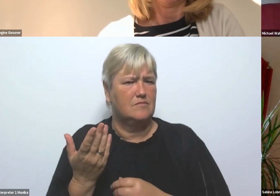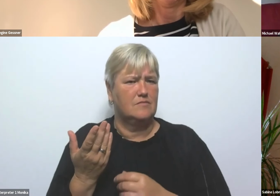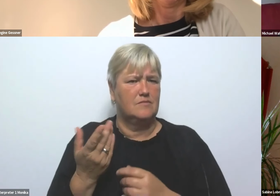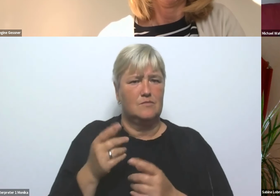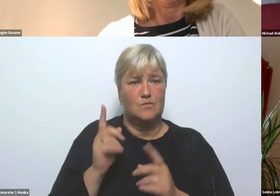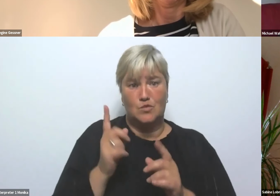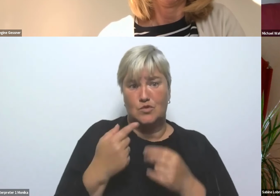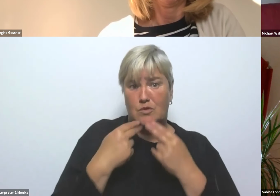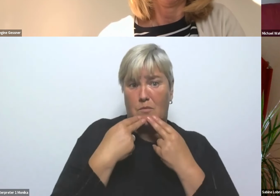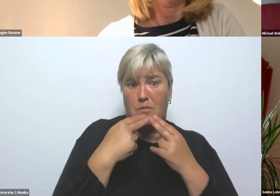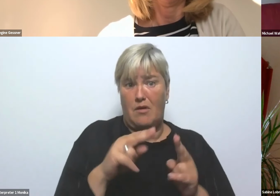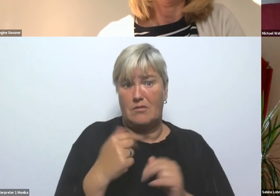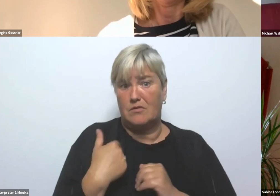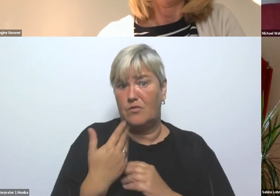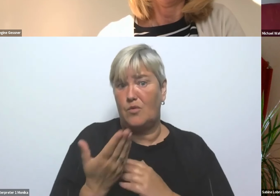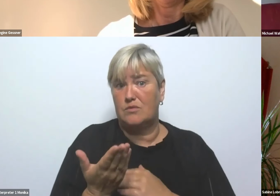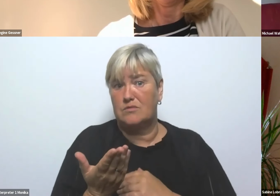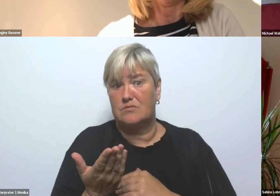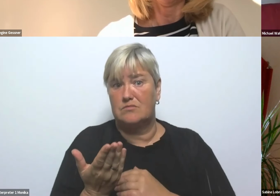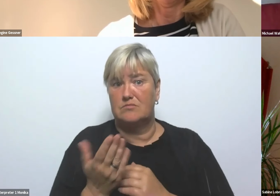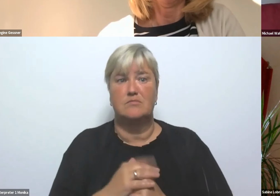noch beantworten sollten?